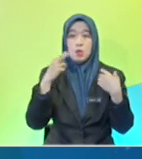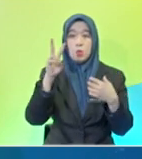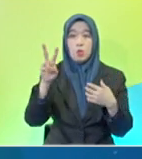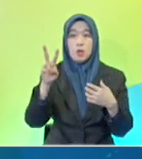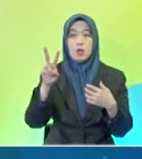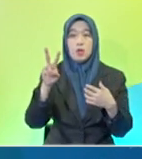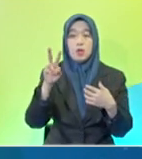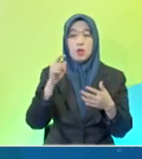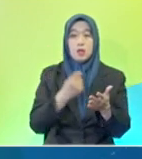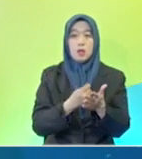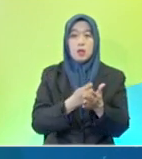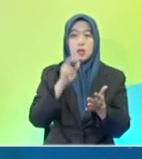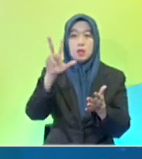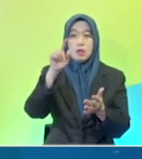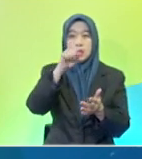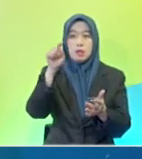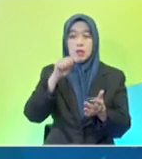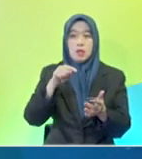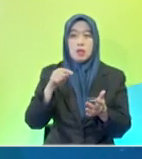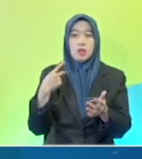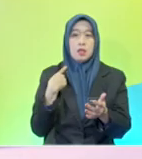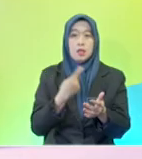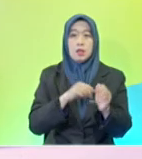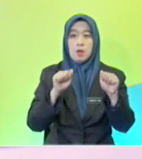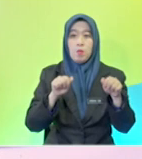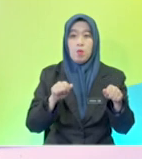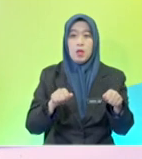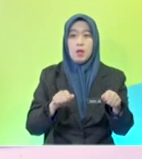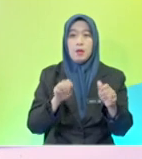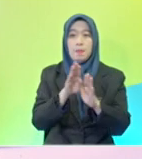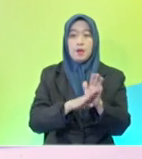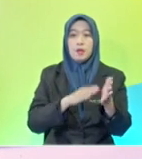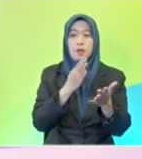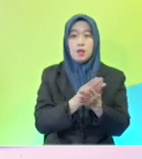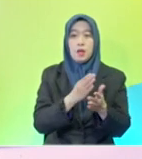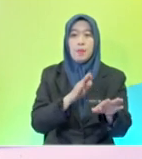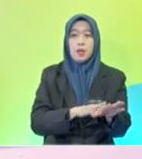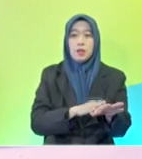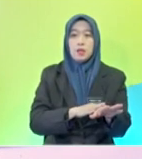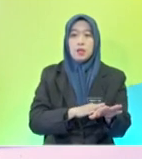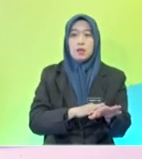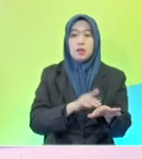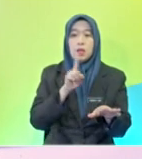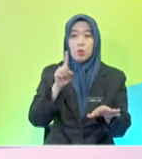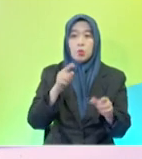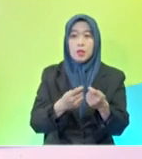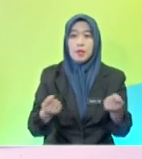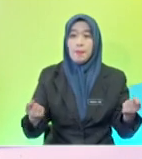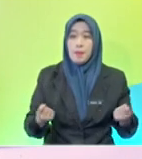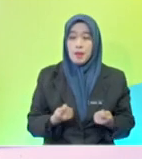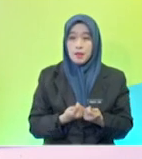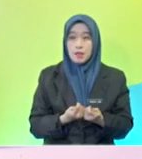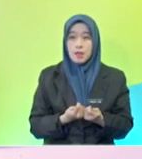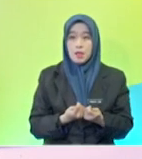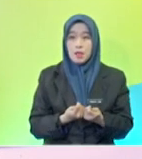iaitu bermaksud kita bolehlah berhenti pada salah satu tempat. Okey, Ustazah nak minta